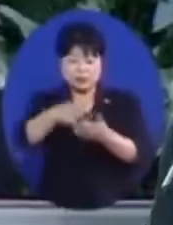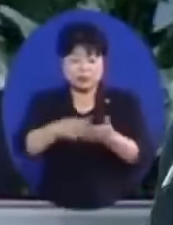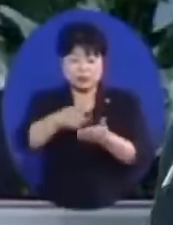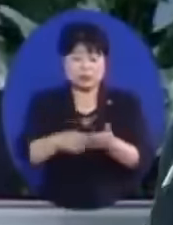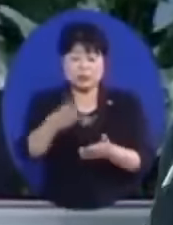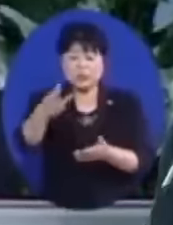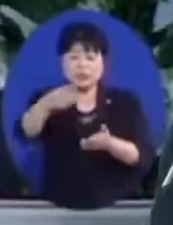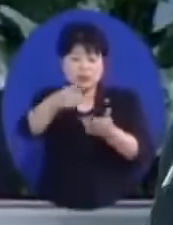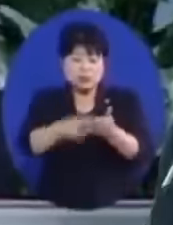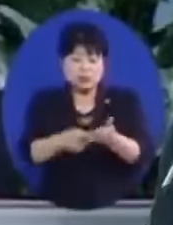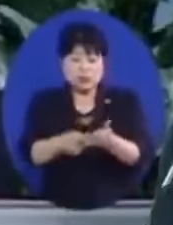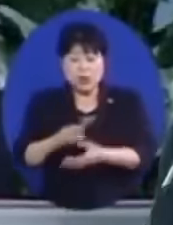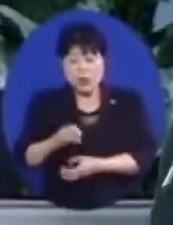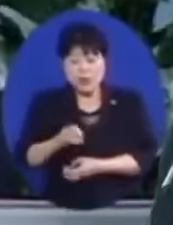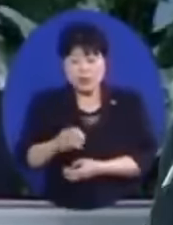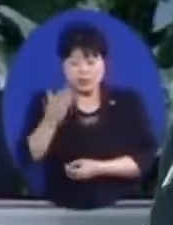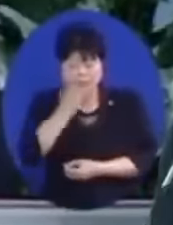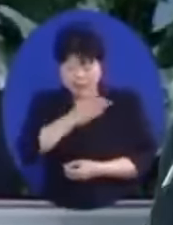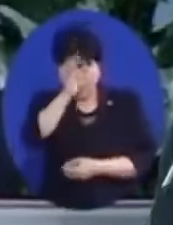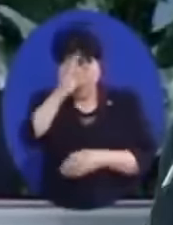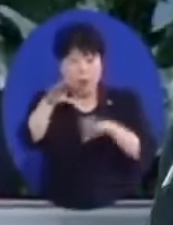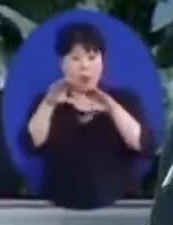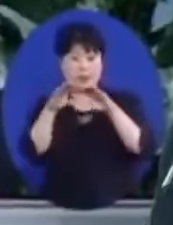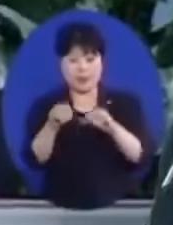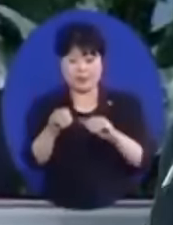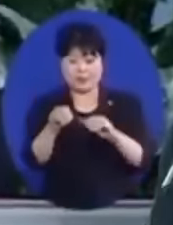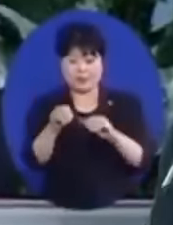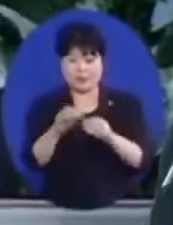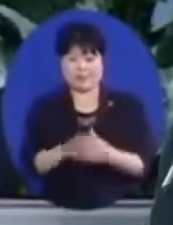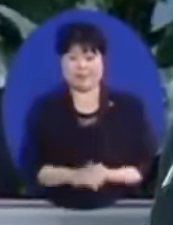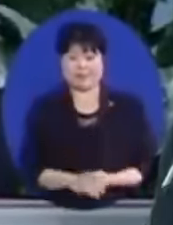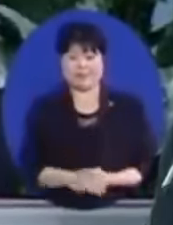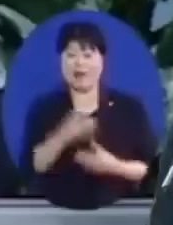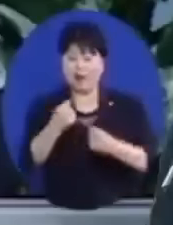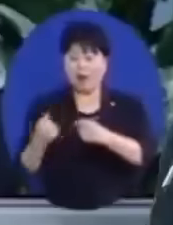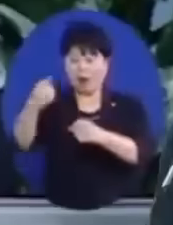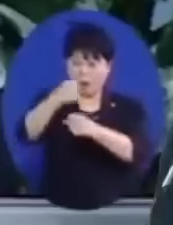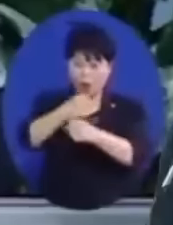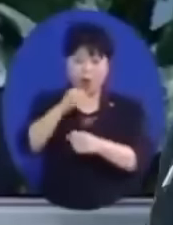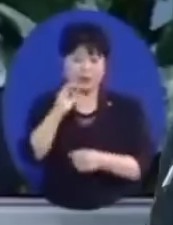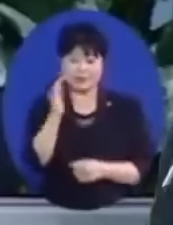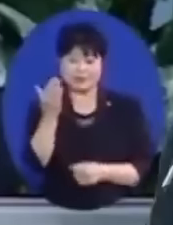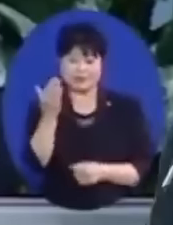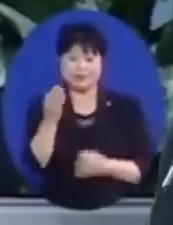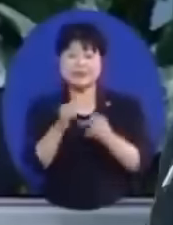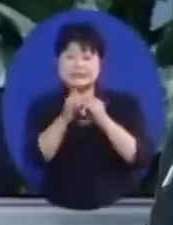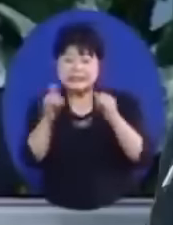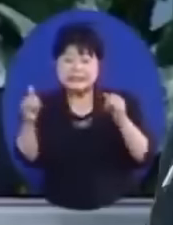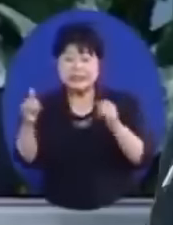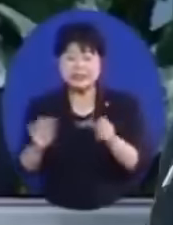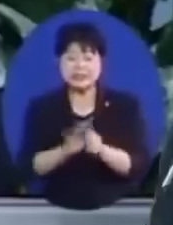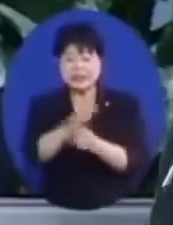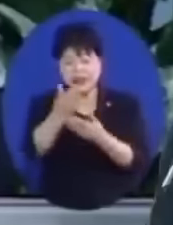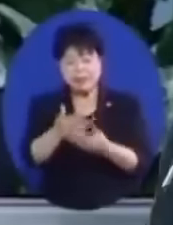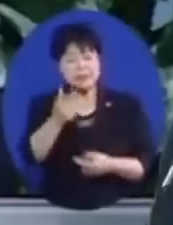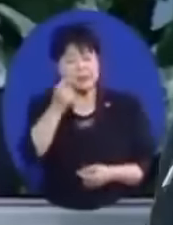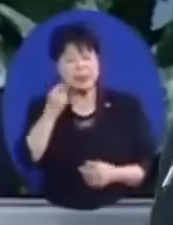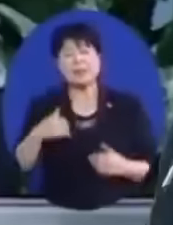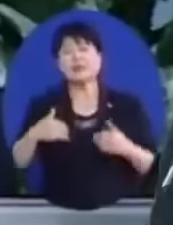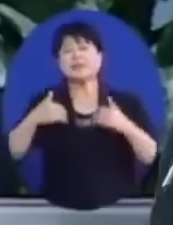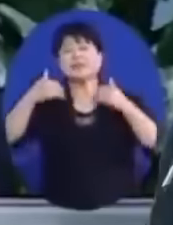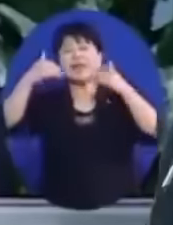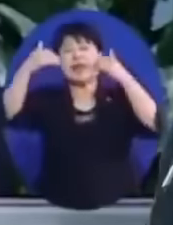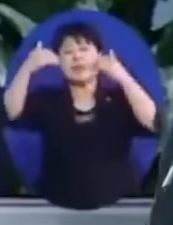번째 절제하려던 위장이 깜쪽같이 나아버리고 마는 것입니다. 건강을 회복한 것입니다. 사람이 사랑받지 못하고 자랄